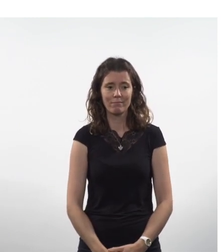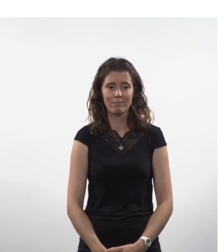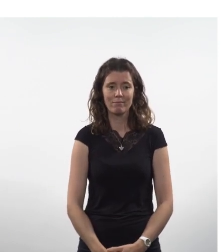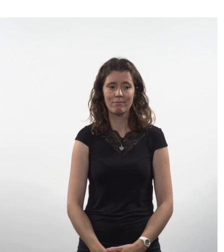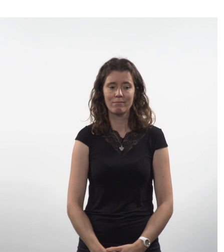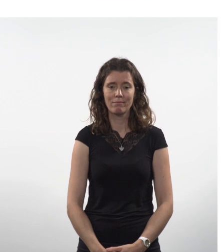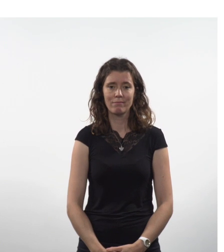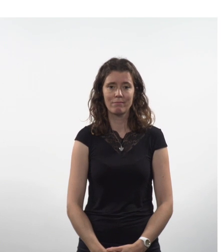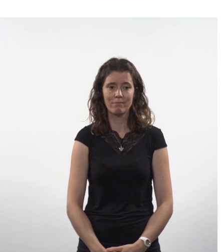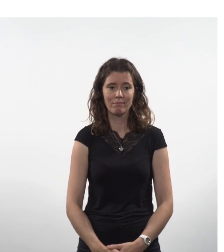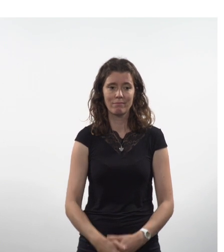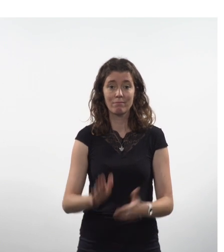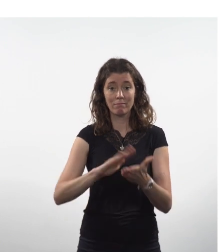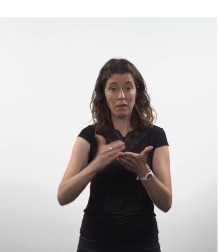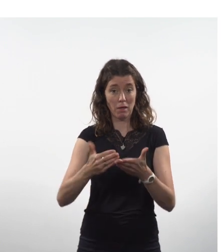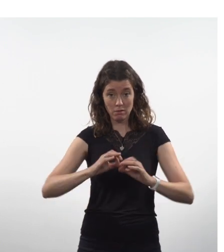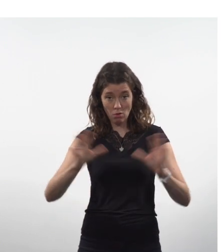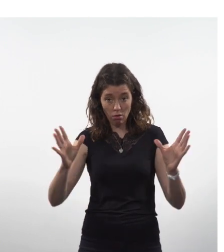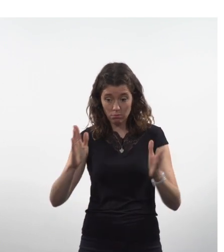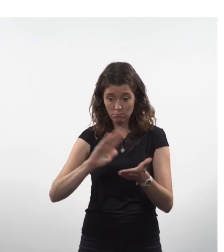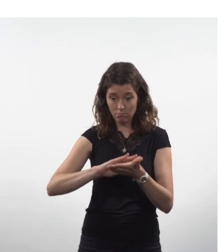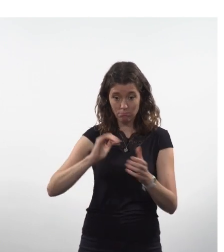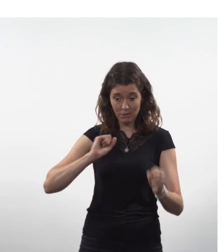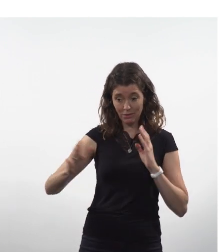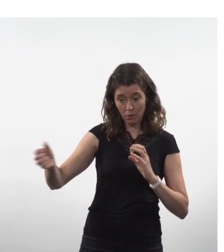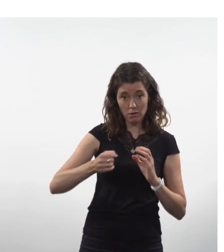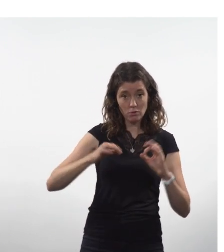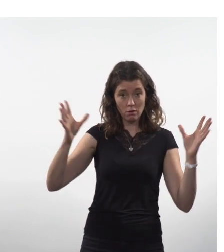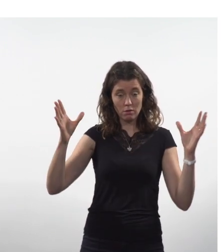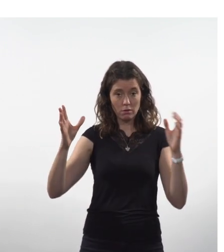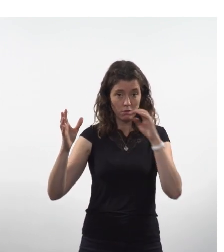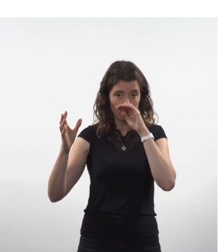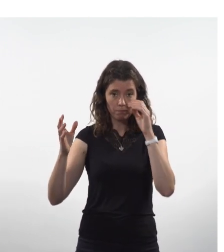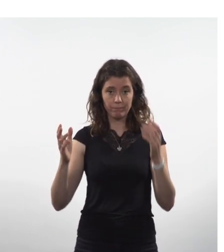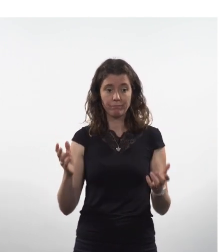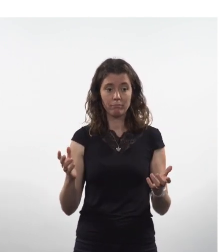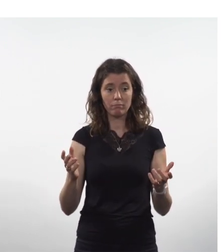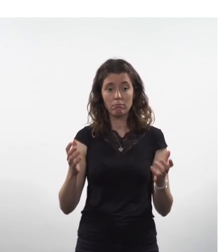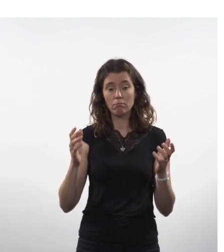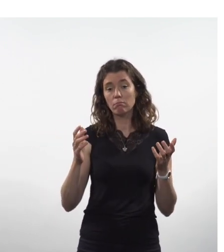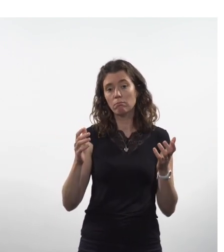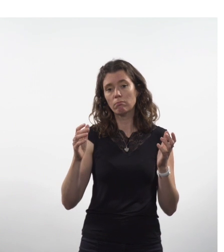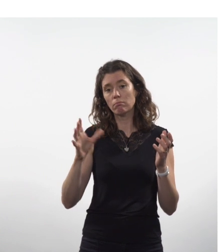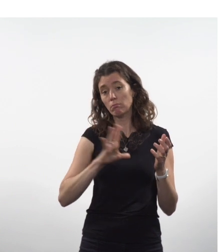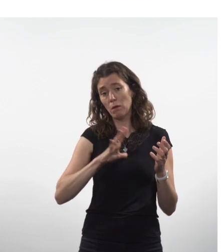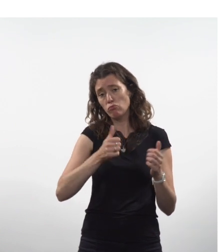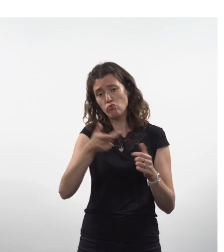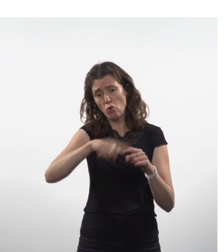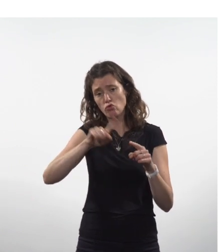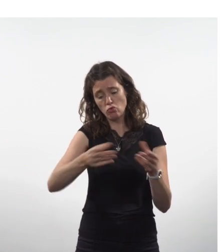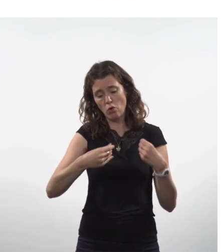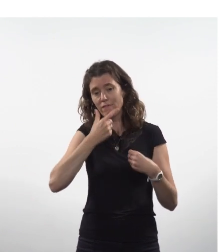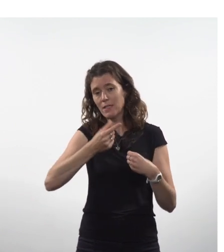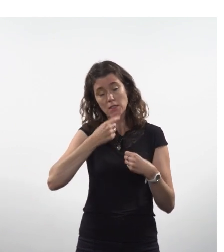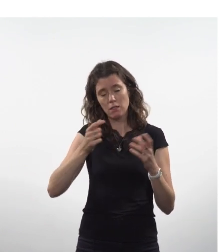Alors, quand on n'a pas d'interprète et quand on n'a pas d'intermédiateur, très clairement, il y a des moyens facilitateurs qu'il faut utiliser largue